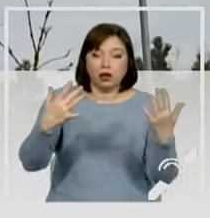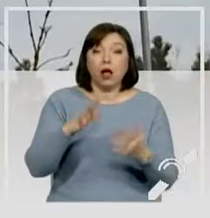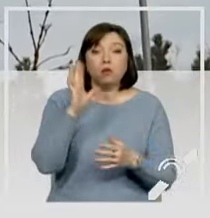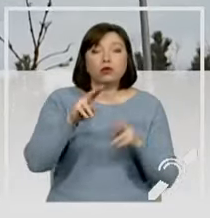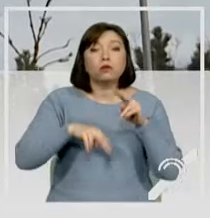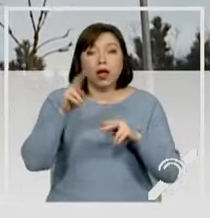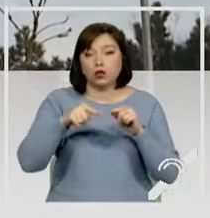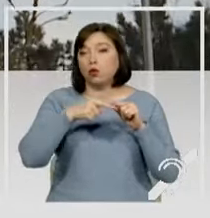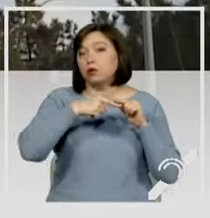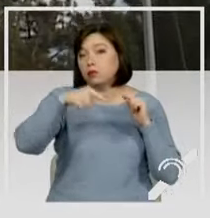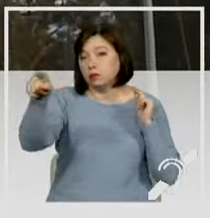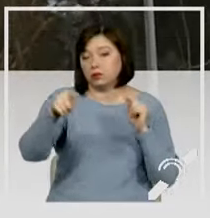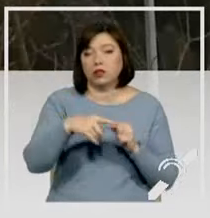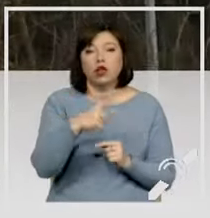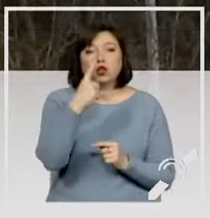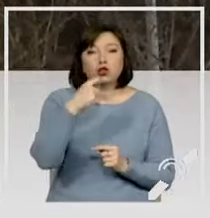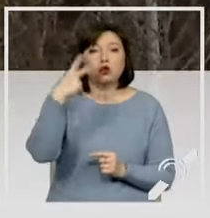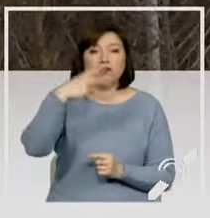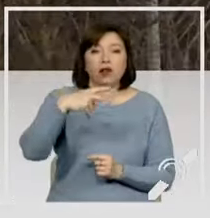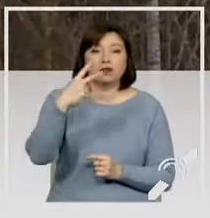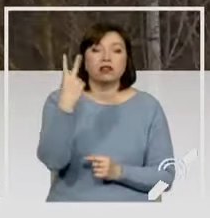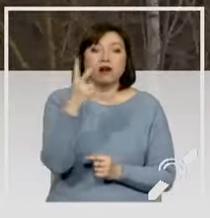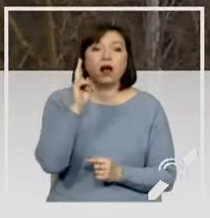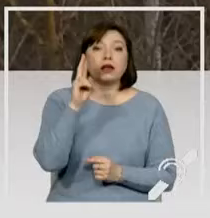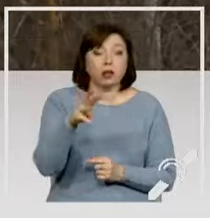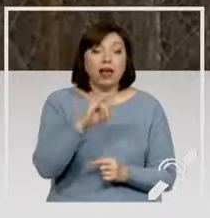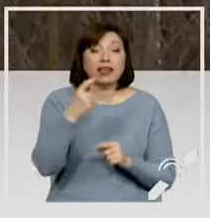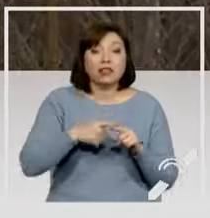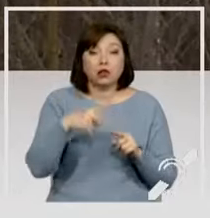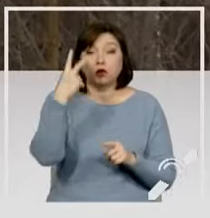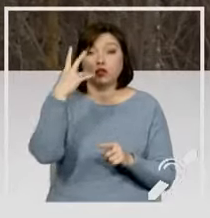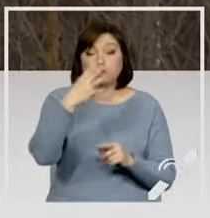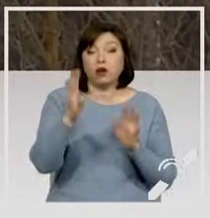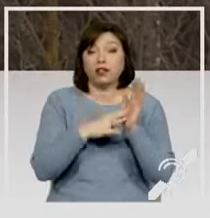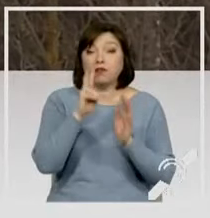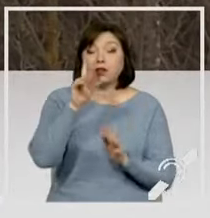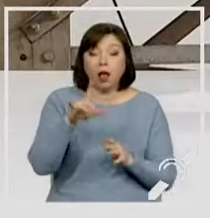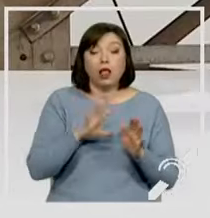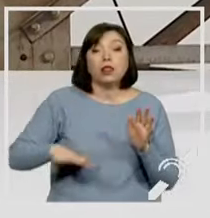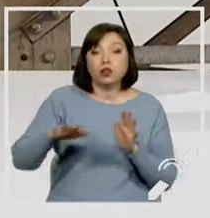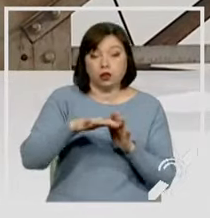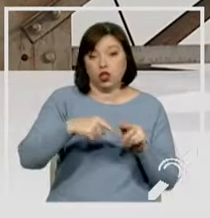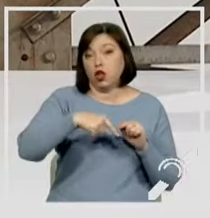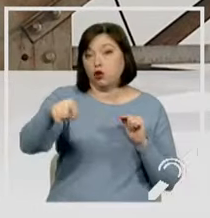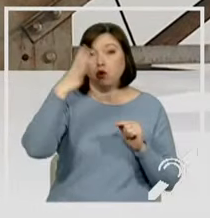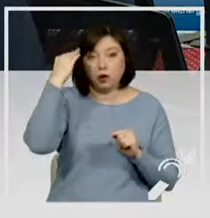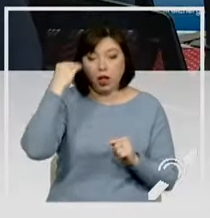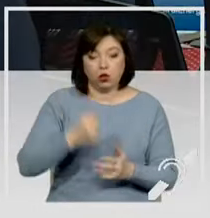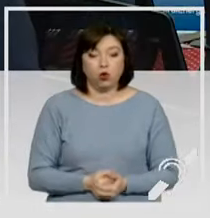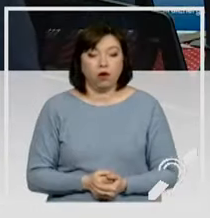linie electrică cu o lungime de 142 de kilometri, dintre care 49 de kilometri pe teritoriul Republicii